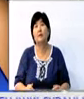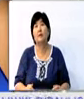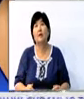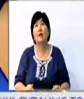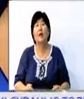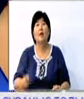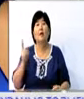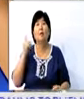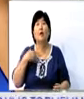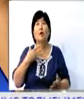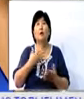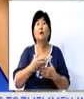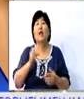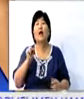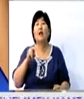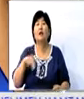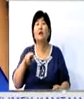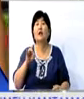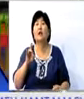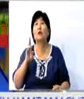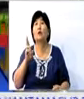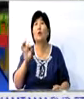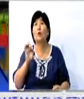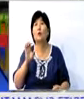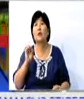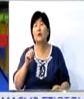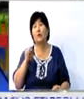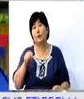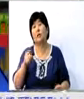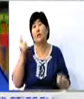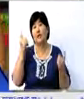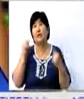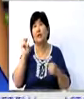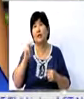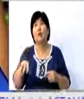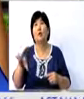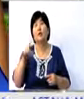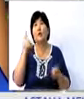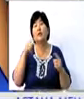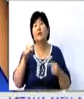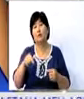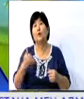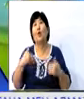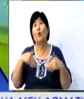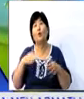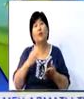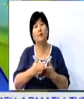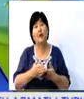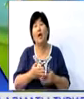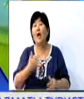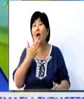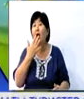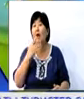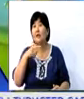баяғы біздің өзімізде оған алдар көсер. Көп ертегілерді бізде, үш жердегі бар ертегілерді бізде өтімді. Ағылшын